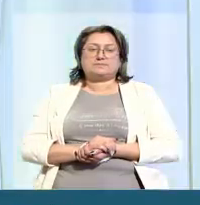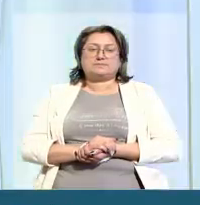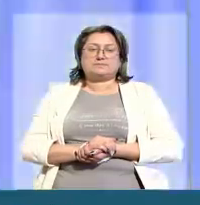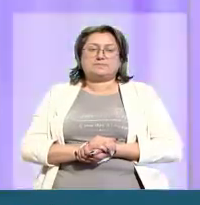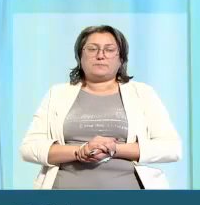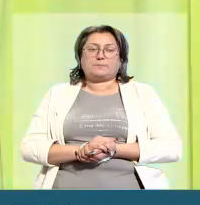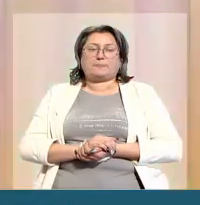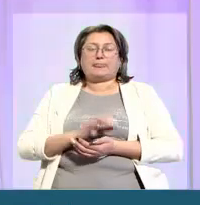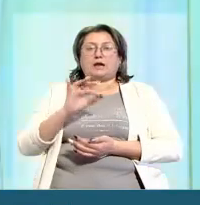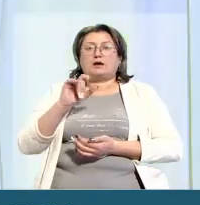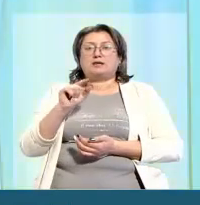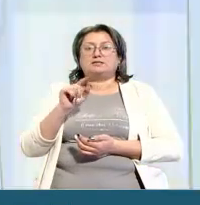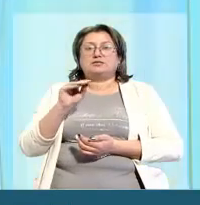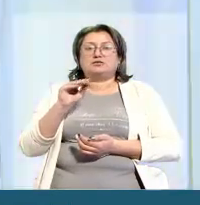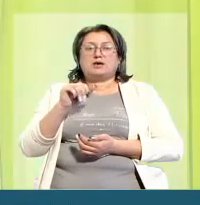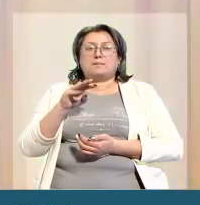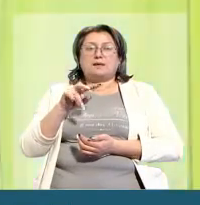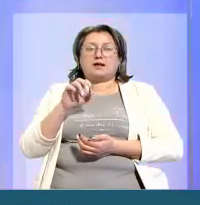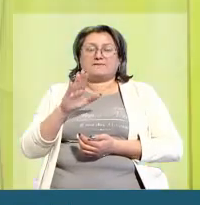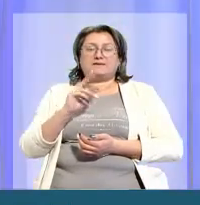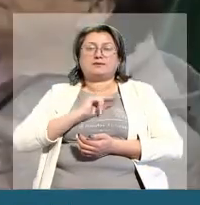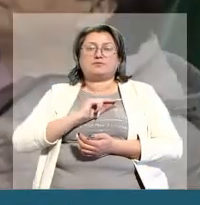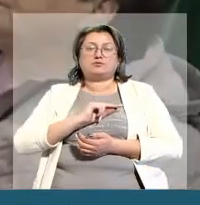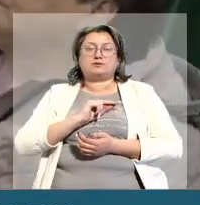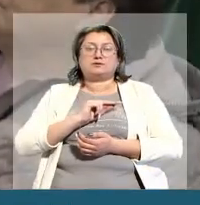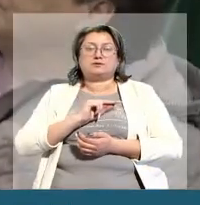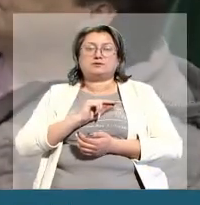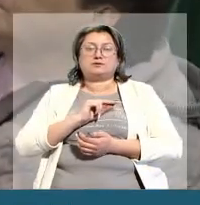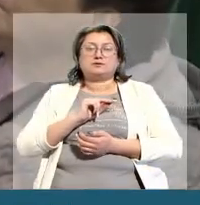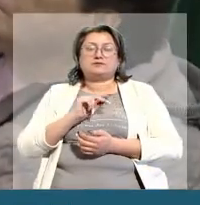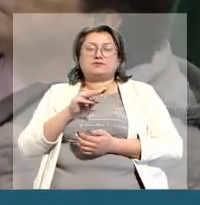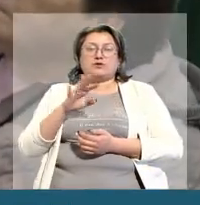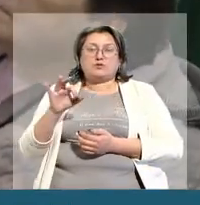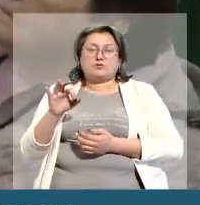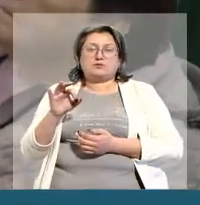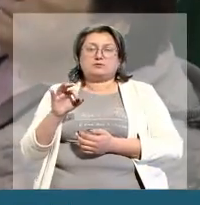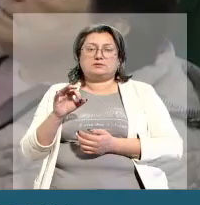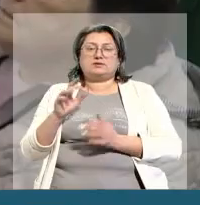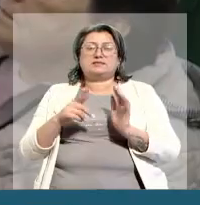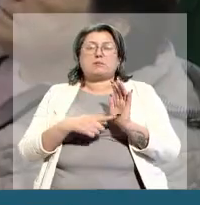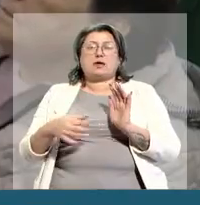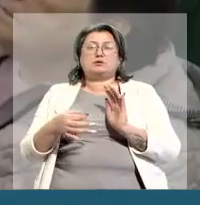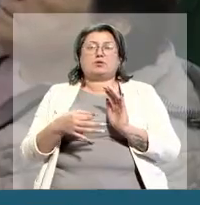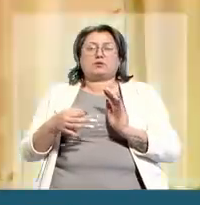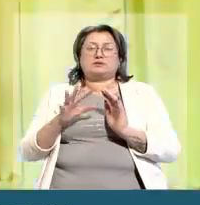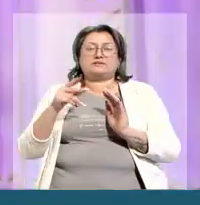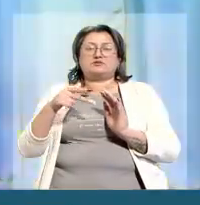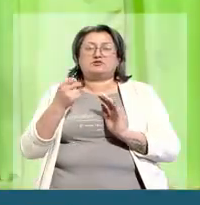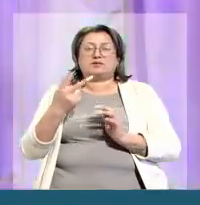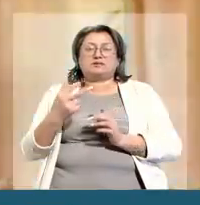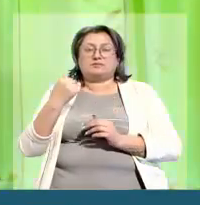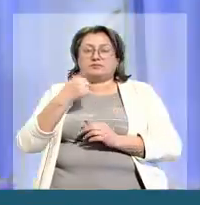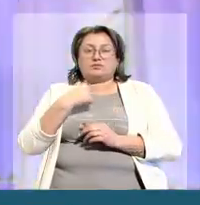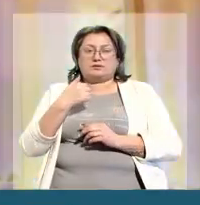Ораз Жамелев, Семиозерка жауапкершілігі шектеулі серіктестігінде 2013 жылдан бері еңбек етіп келеді. Соңғы 3 жылда